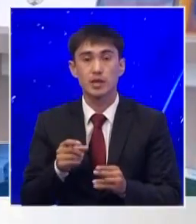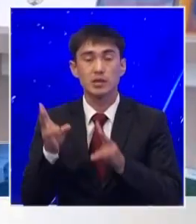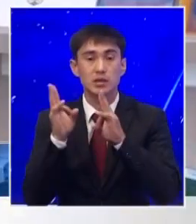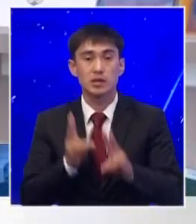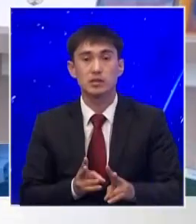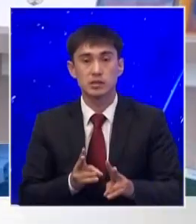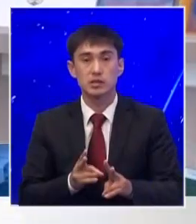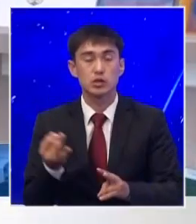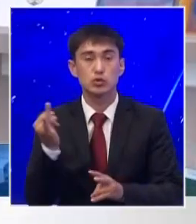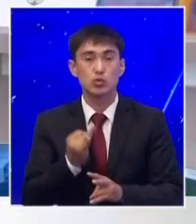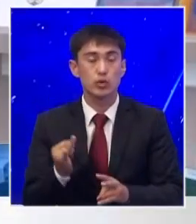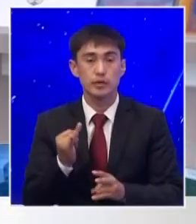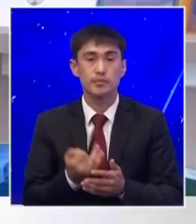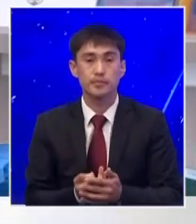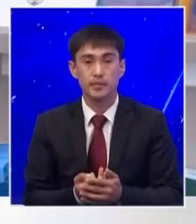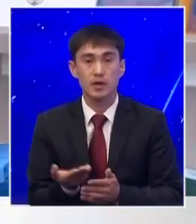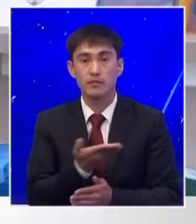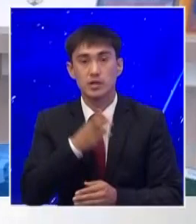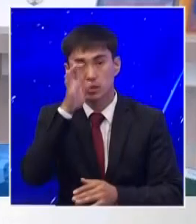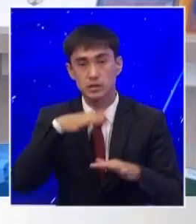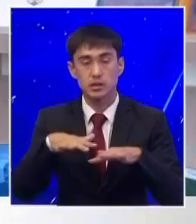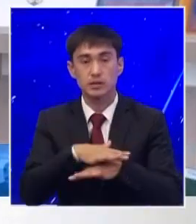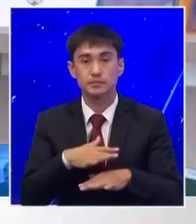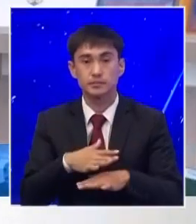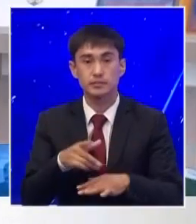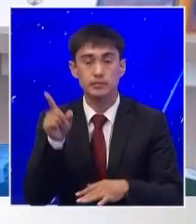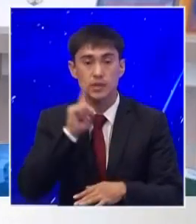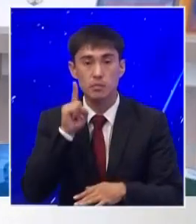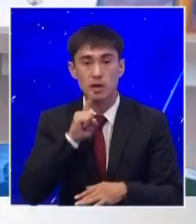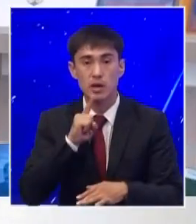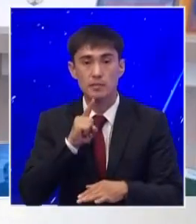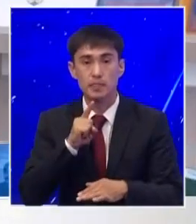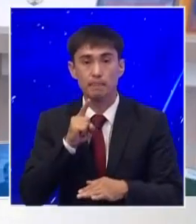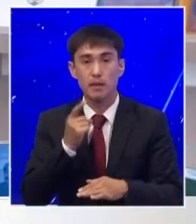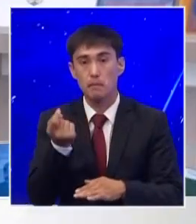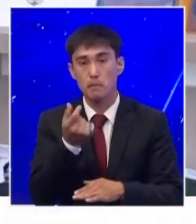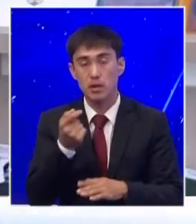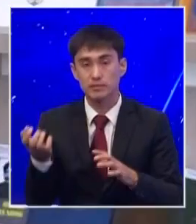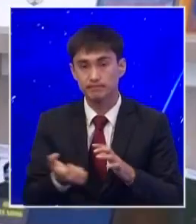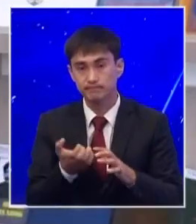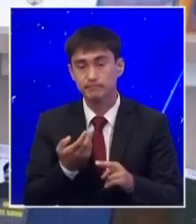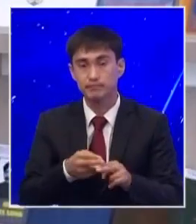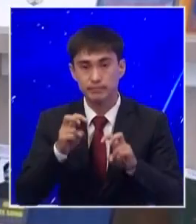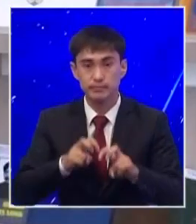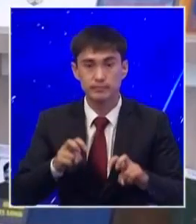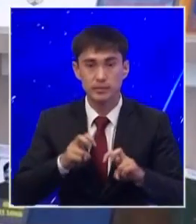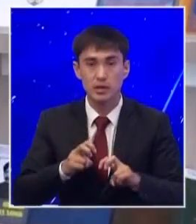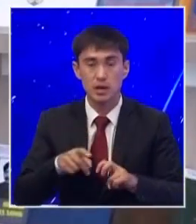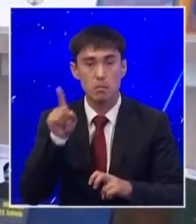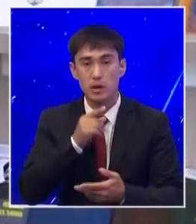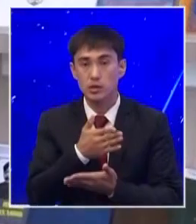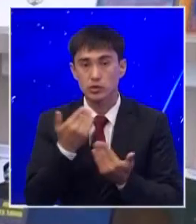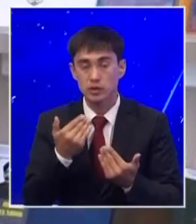трагической истории наших стран пока поднимается очень мало, я бы сказала, вообще пока